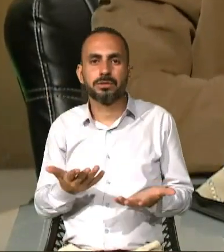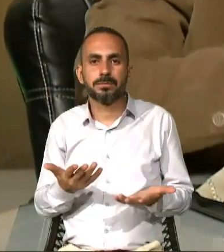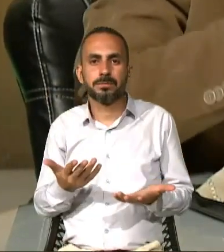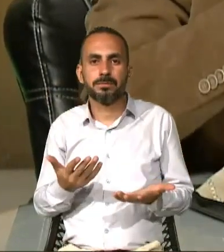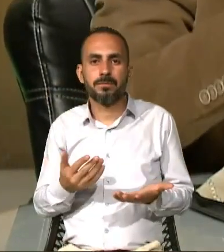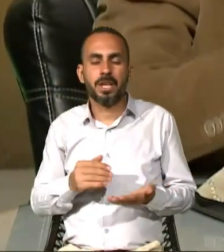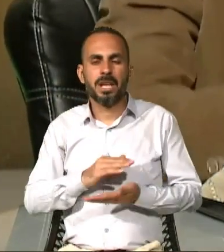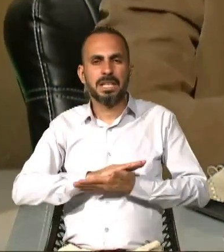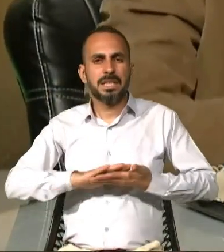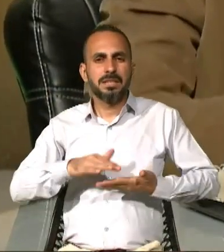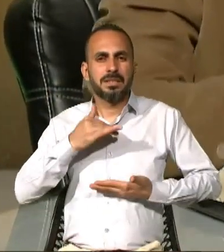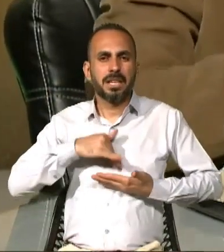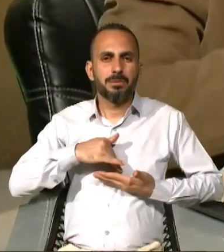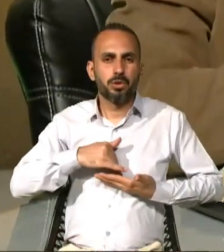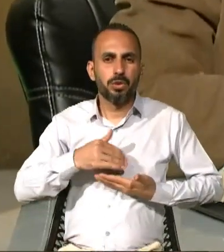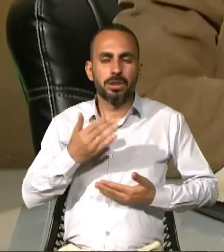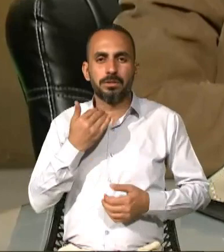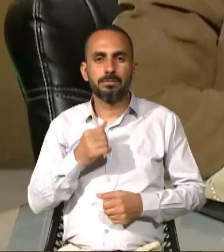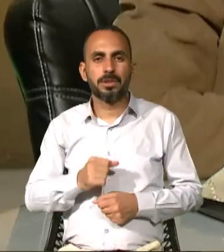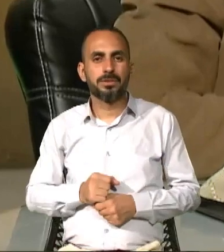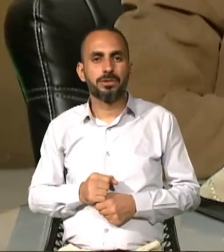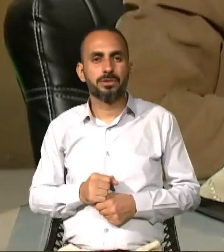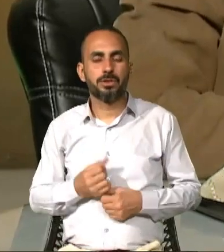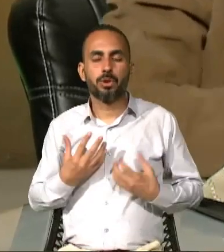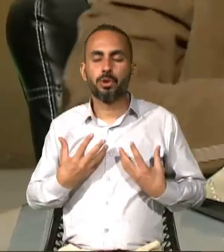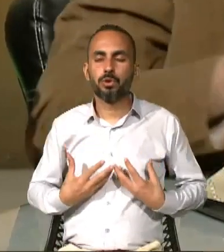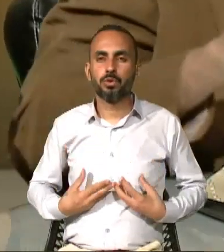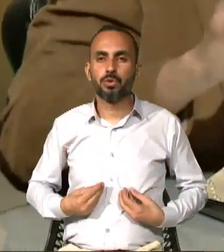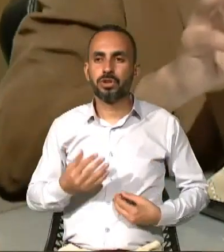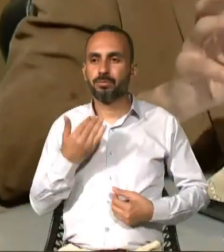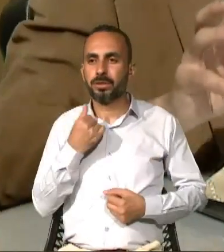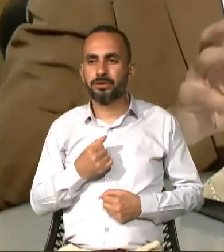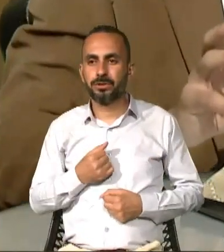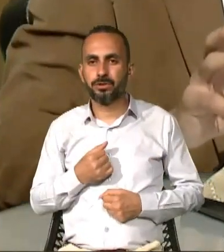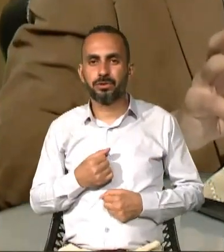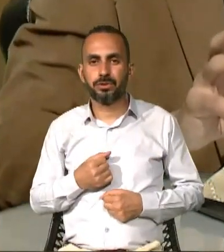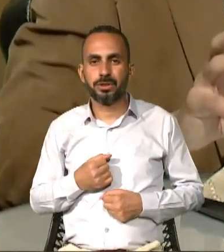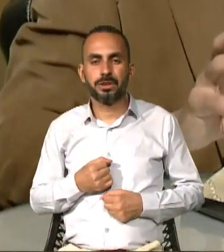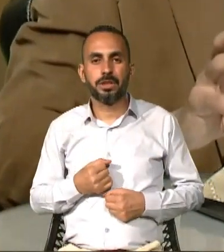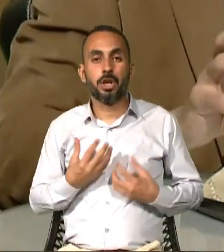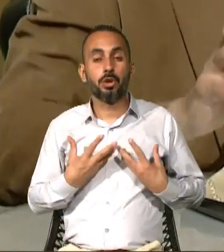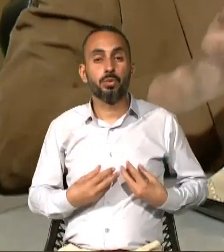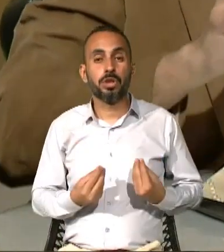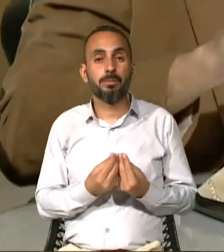قدام ربنا، وهيفقدني سلامي مع بيتي ومع اولادي. فاذا كان الصبر صعب